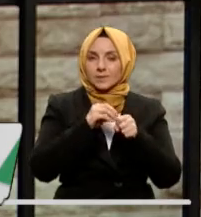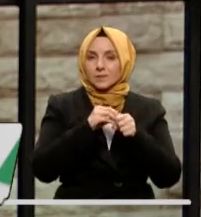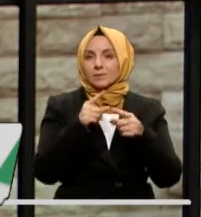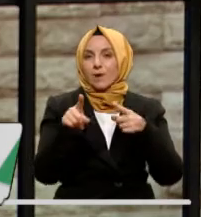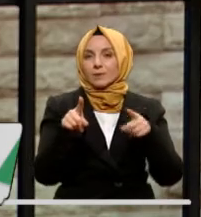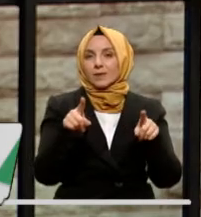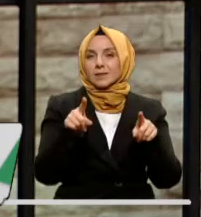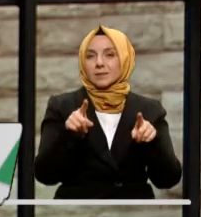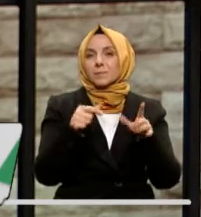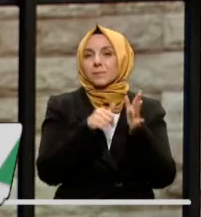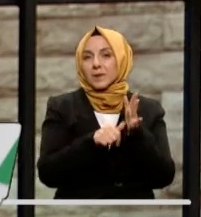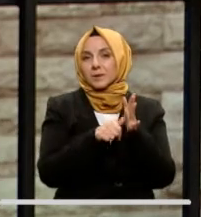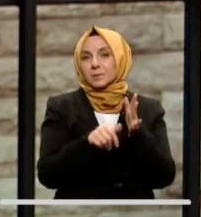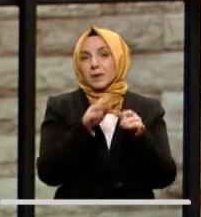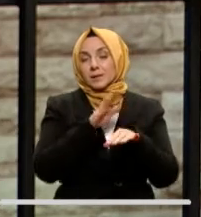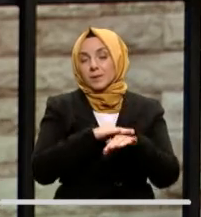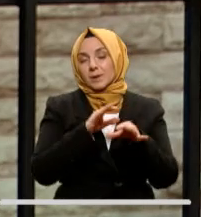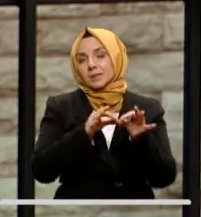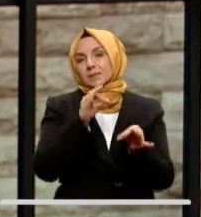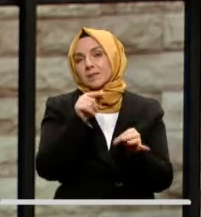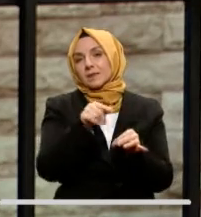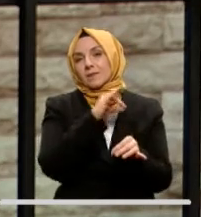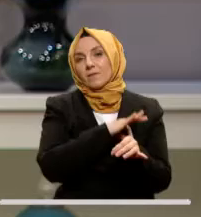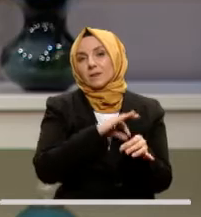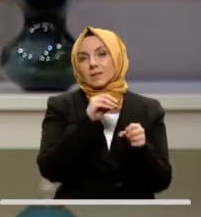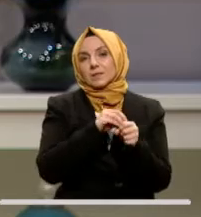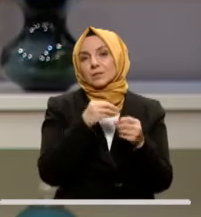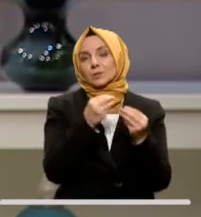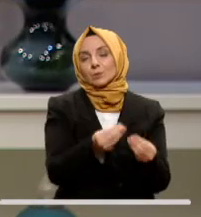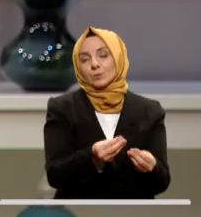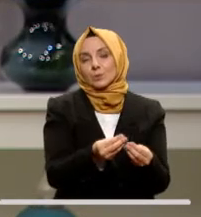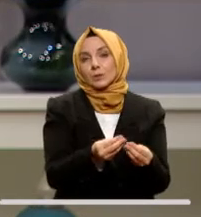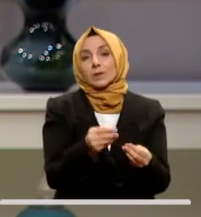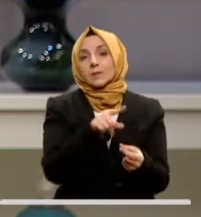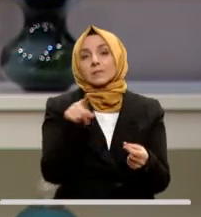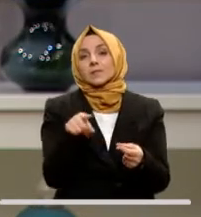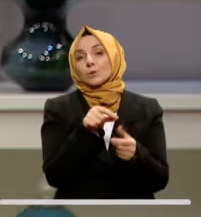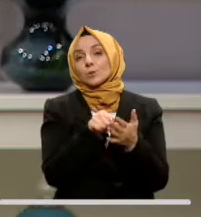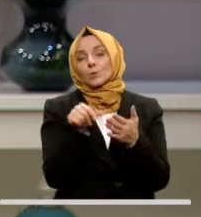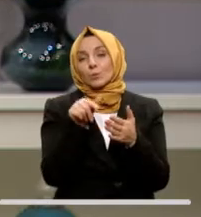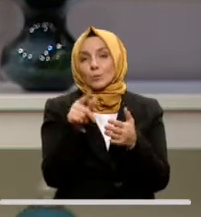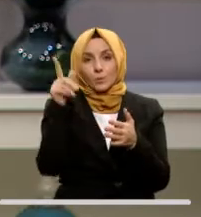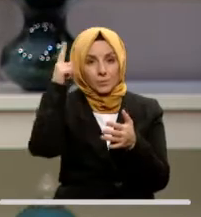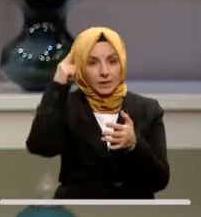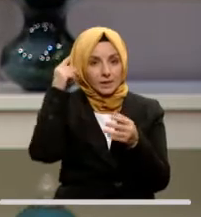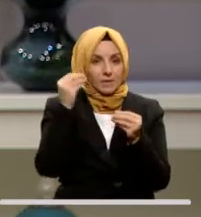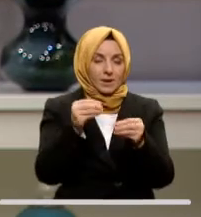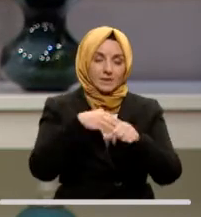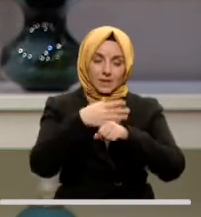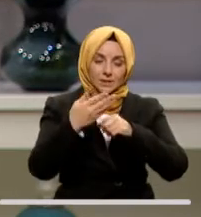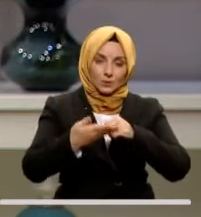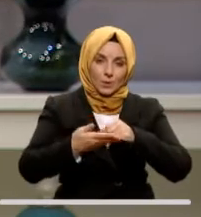bugün insanımızın istifadesine sunmuş olduk Peki şimdi siz Tüm bu bilgileri verdikten sonra ben de